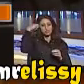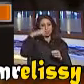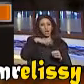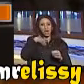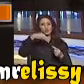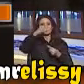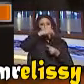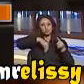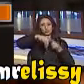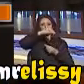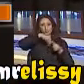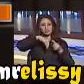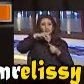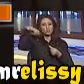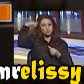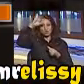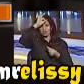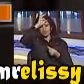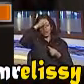ويحجوا على نفقه وزاره الداخليه،